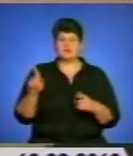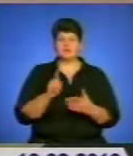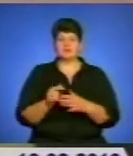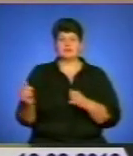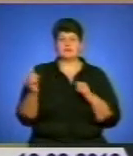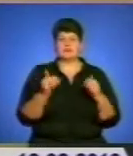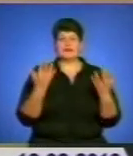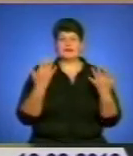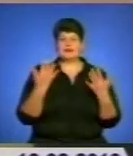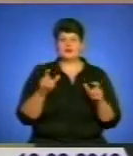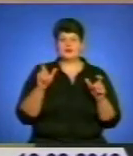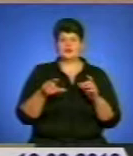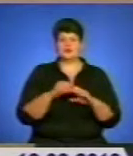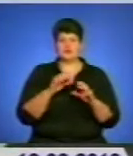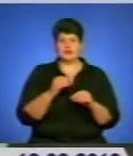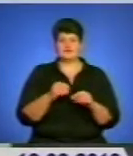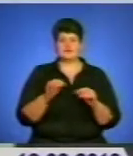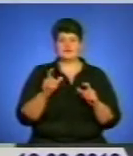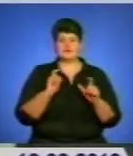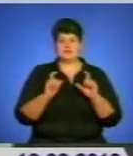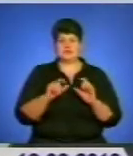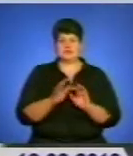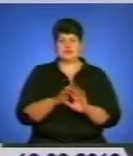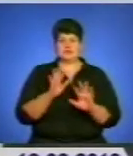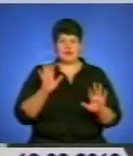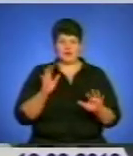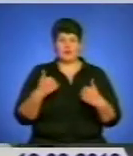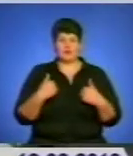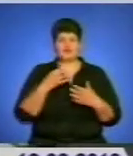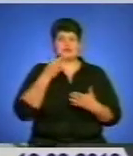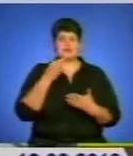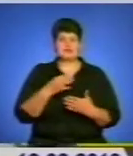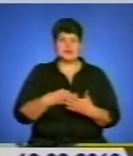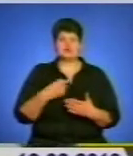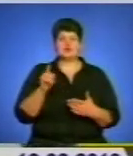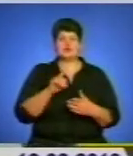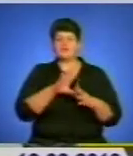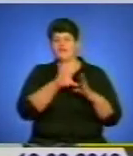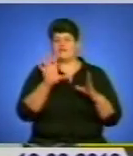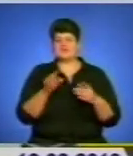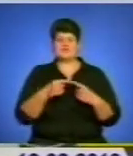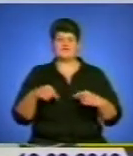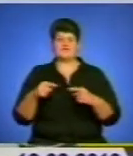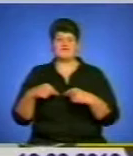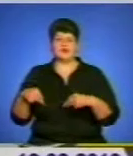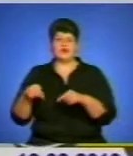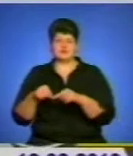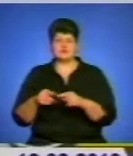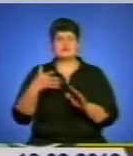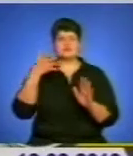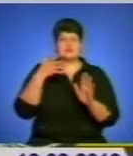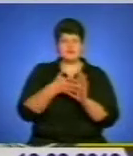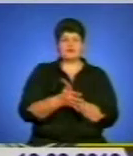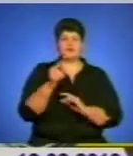кількістю депутатів в сесійній залі. Я хочу сказати, що ми всі фракції свідомі того,